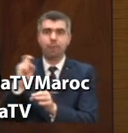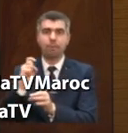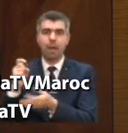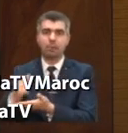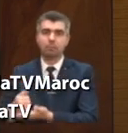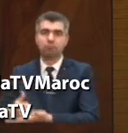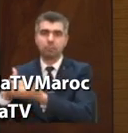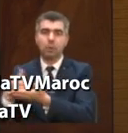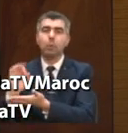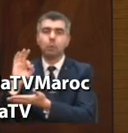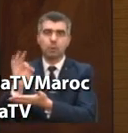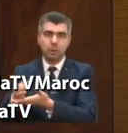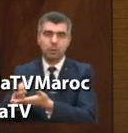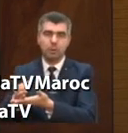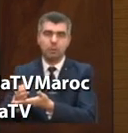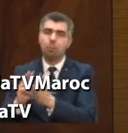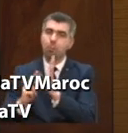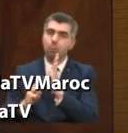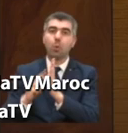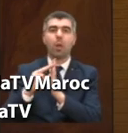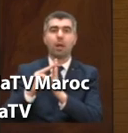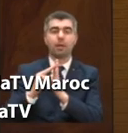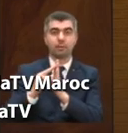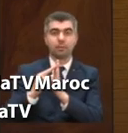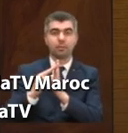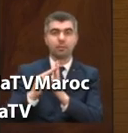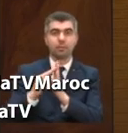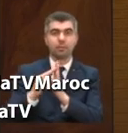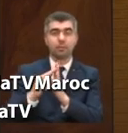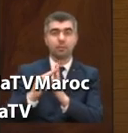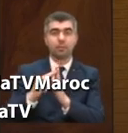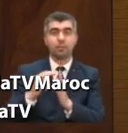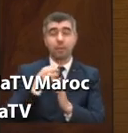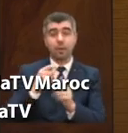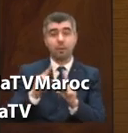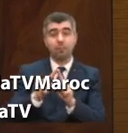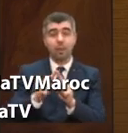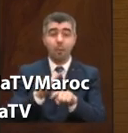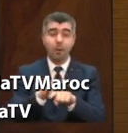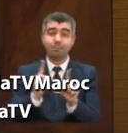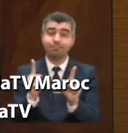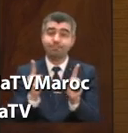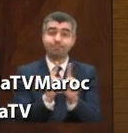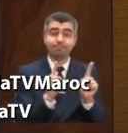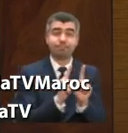القاعده ديال المعطيات اللي ساعدتنا اننا نتعاملوا مع هذا لان الوضع الزمن قياسي جدا.